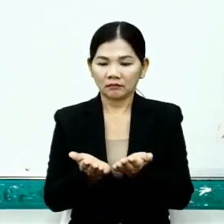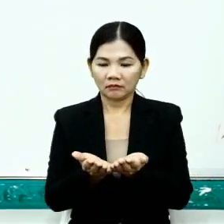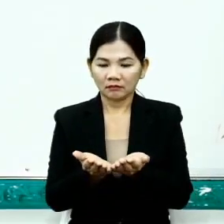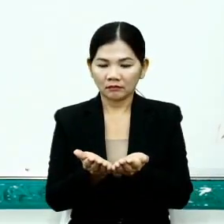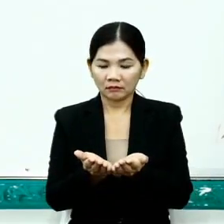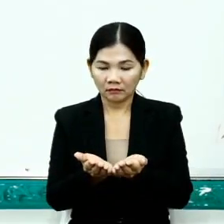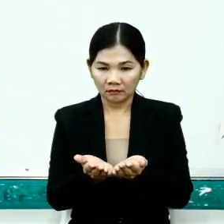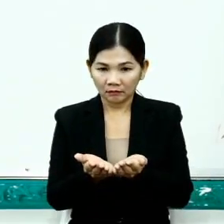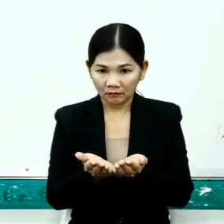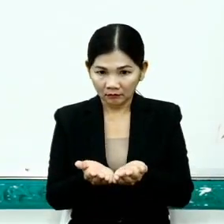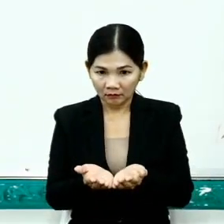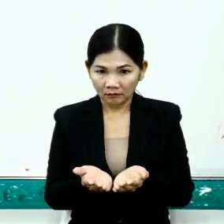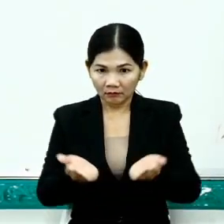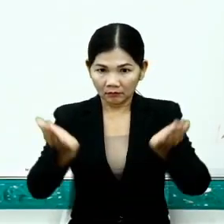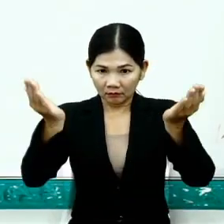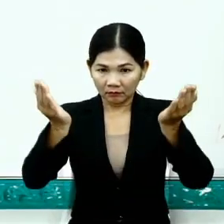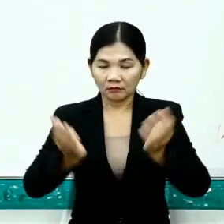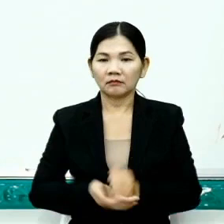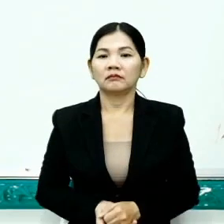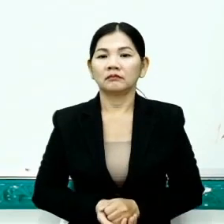តៅ